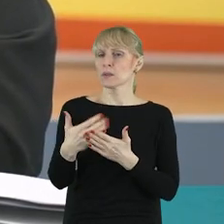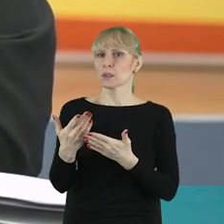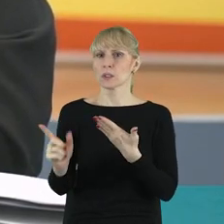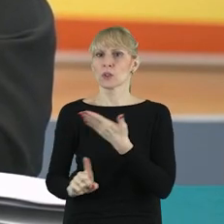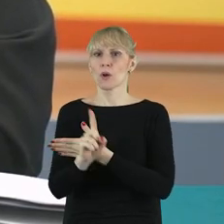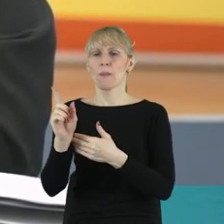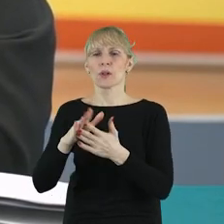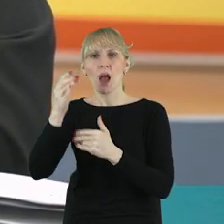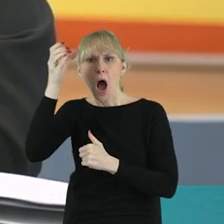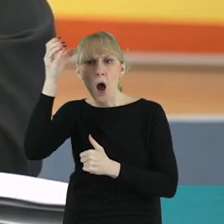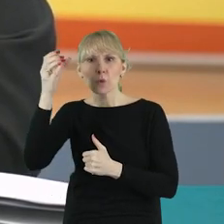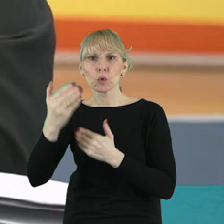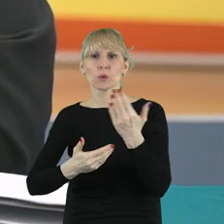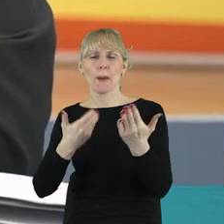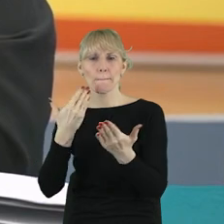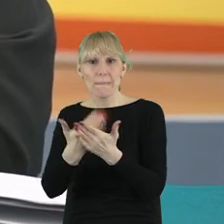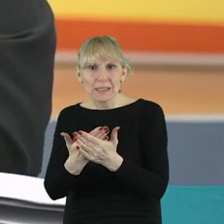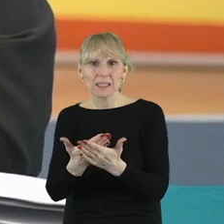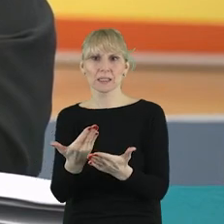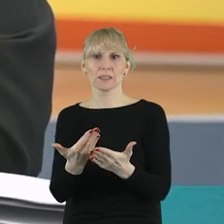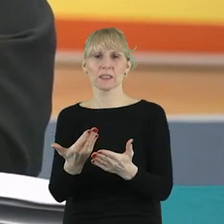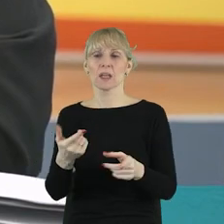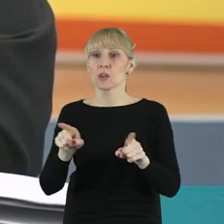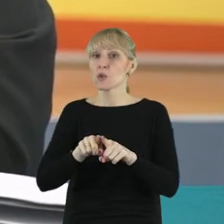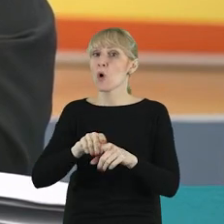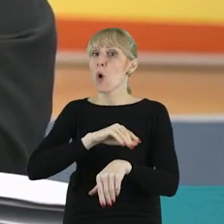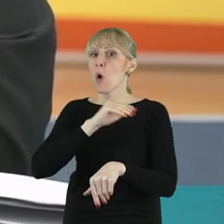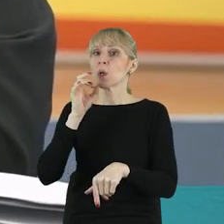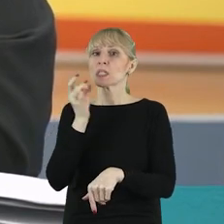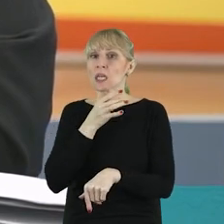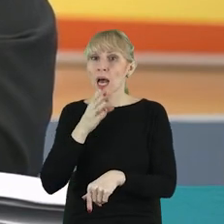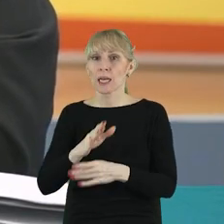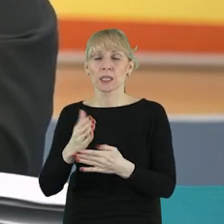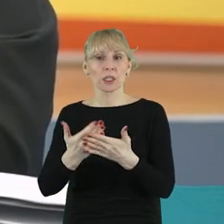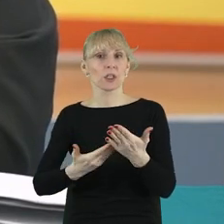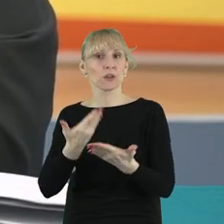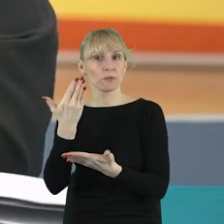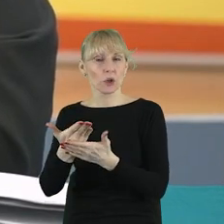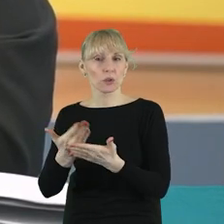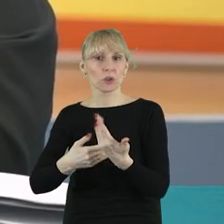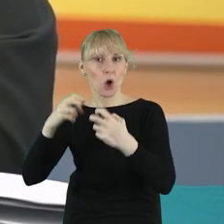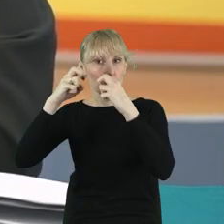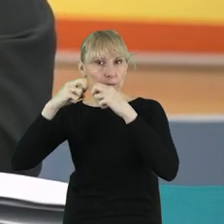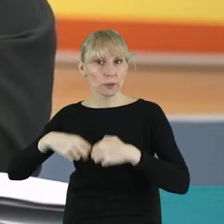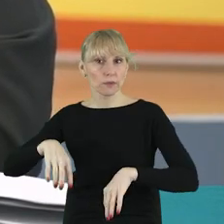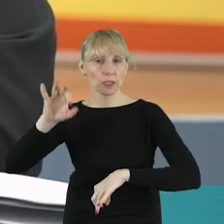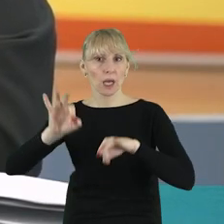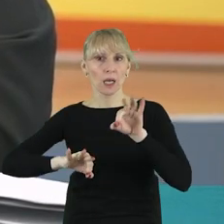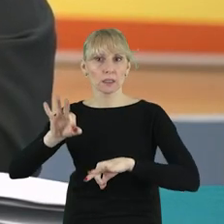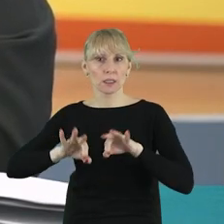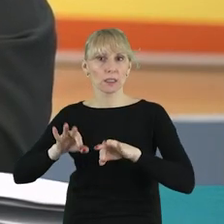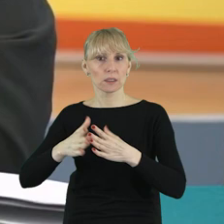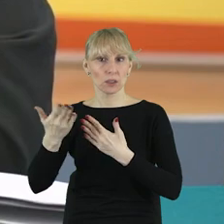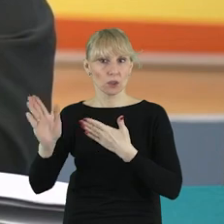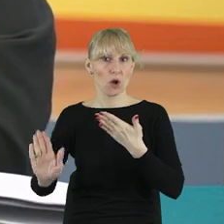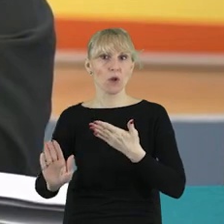skarg i wniosków rozpatrywanych na sesji głos udzielony mieć muszą. Proszę bardzo, pan radny Marcin Bugajski.